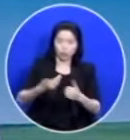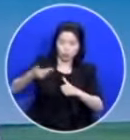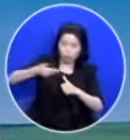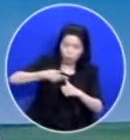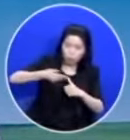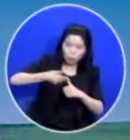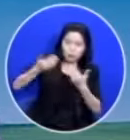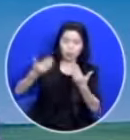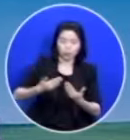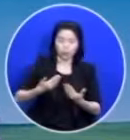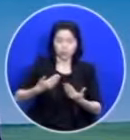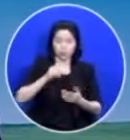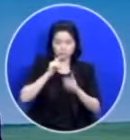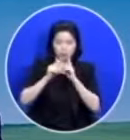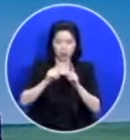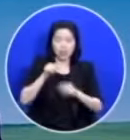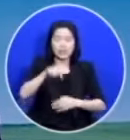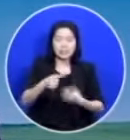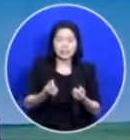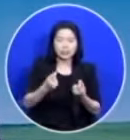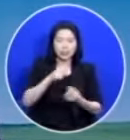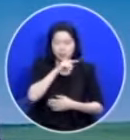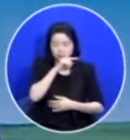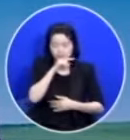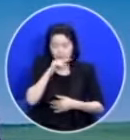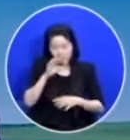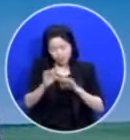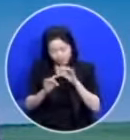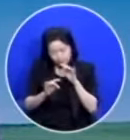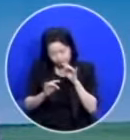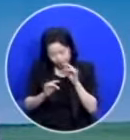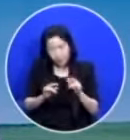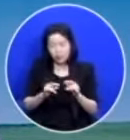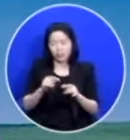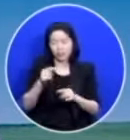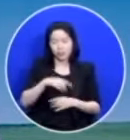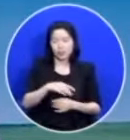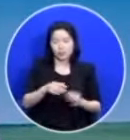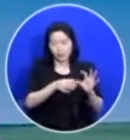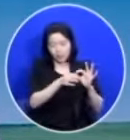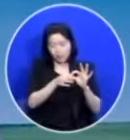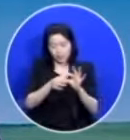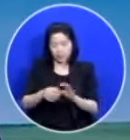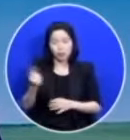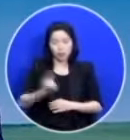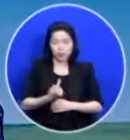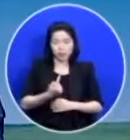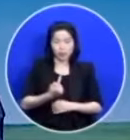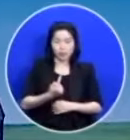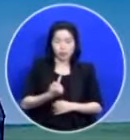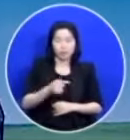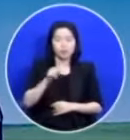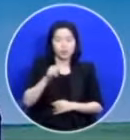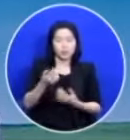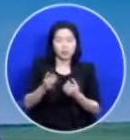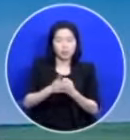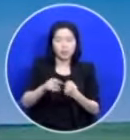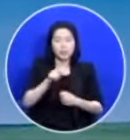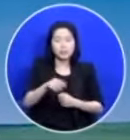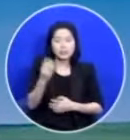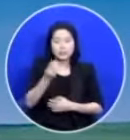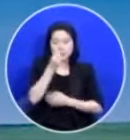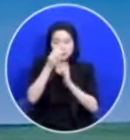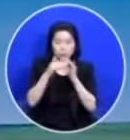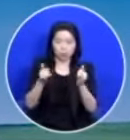주신다는 거예요 그렇게 피를 말리며 매달 이렇게 온다는 거예요 그래서 내가 그 성도님에게